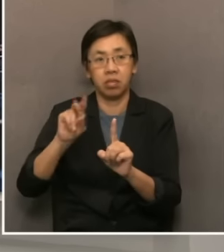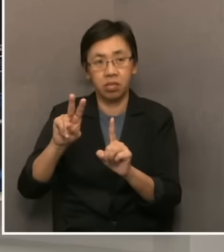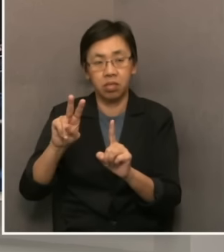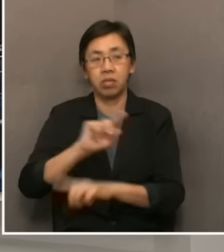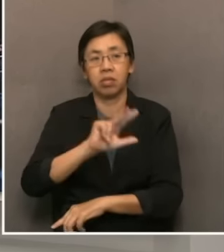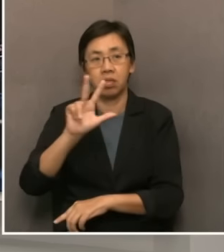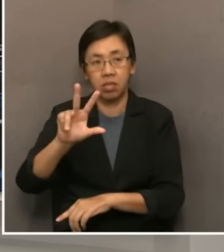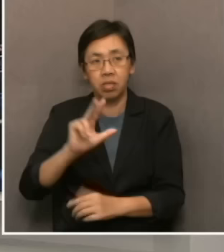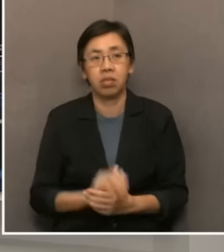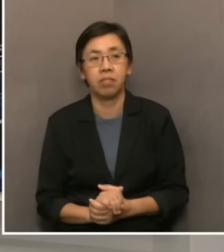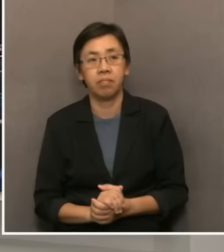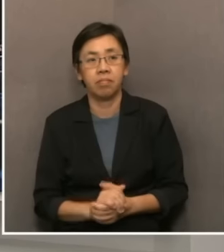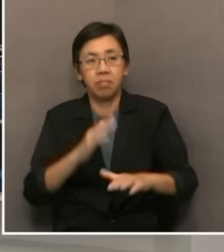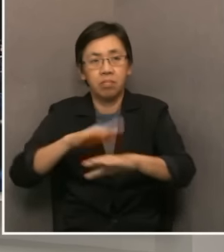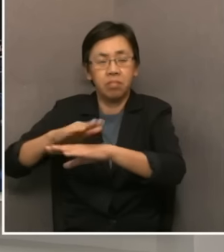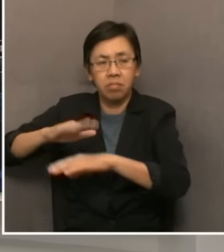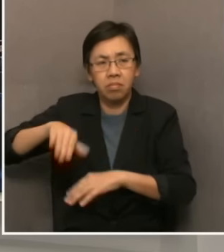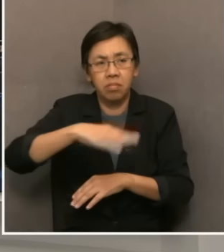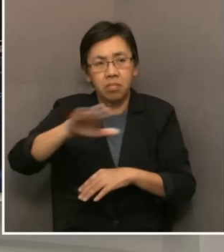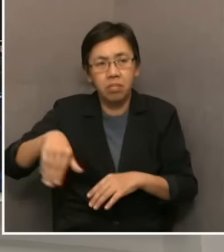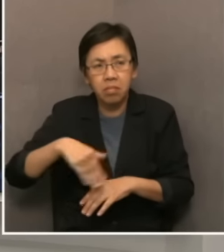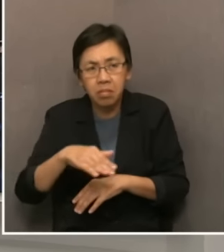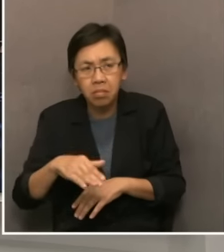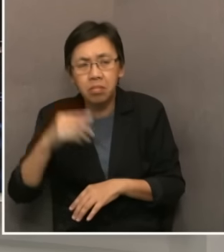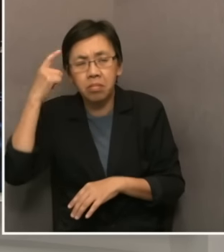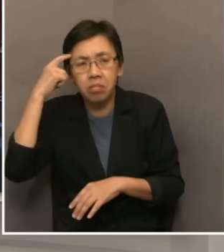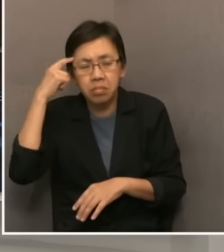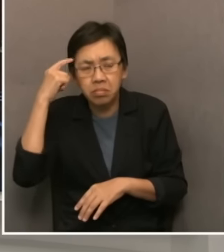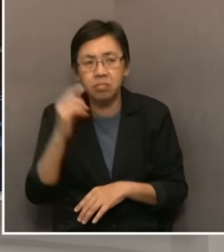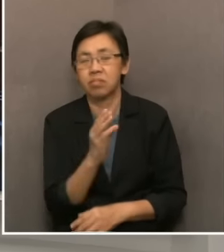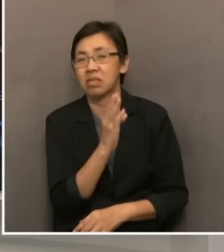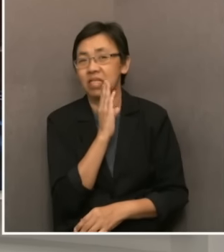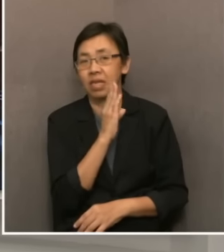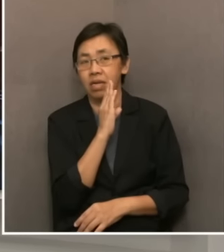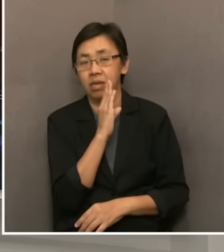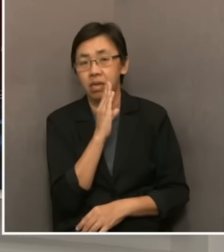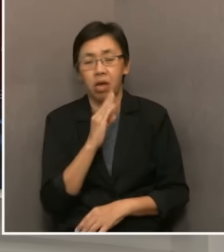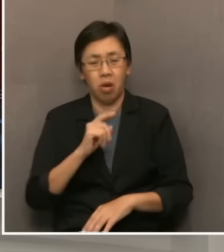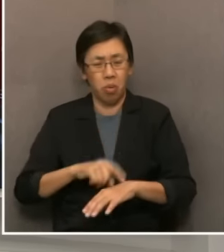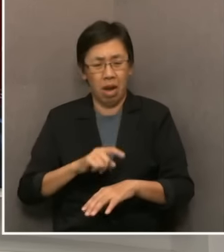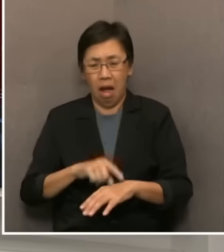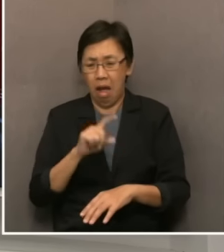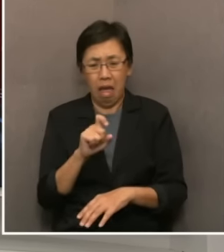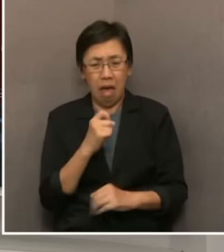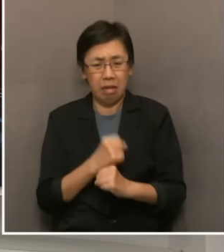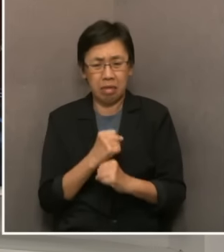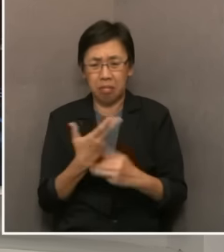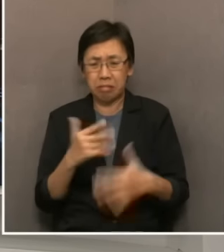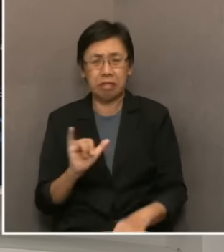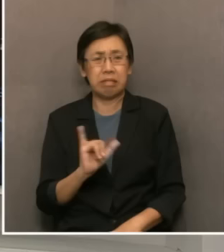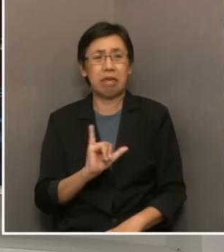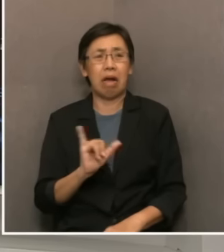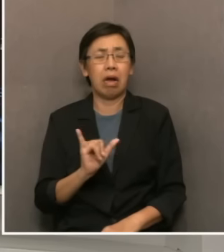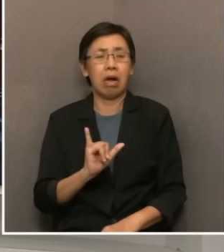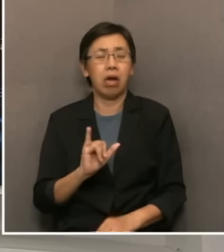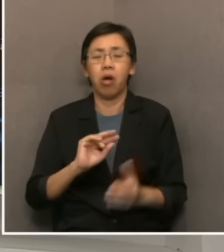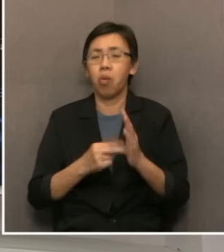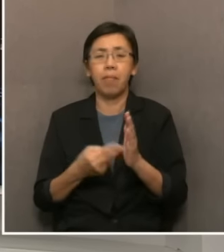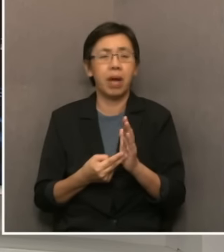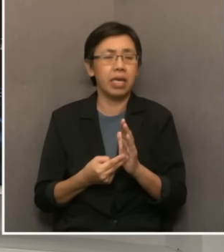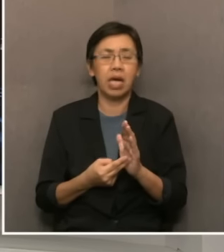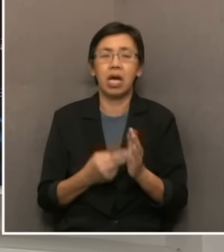ำเตือนกันตรงนี้เลยนะคะมีหลายคำถามว่าถ้าเกิดว่าทำไม่แล้วเสร็จภายในวันที่19ธันวาคมก็คือการโอนเงินรอบที่